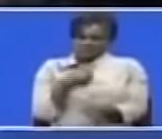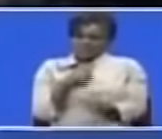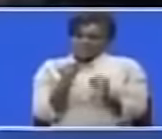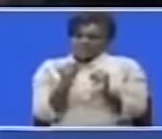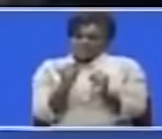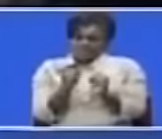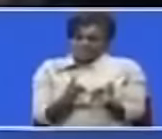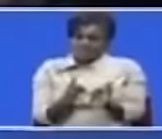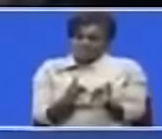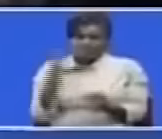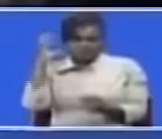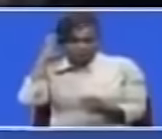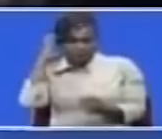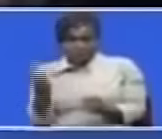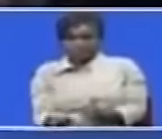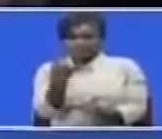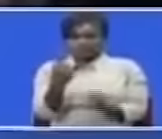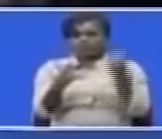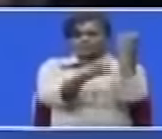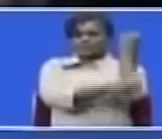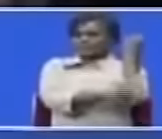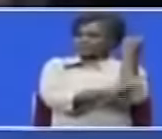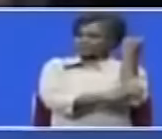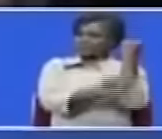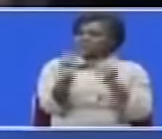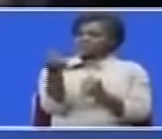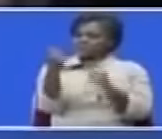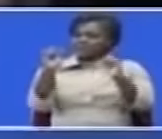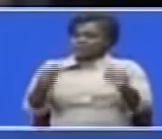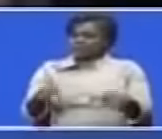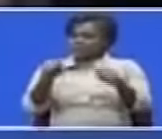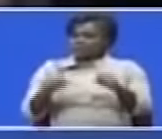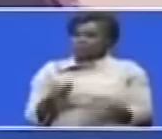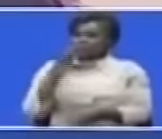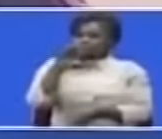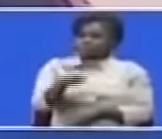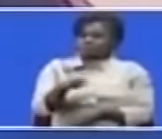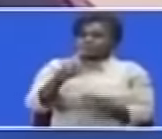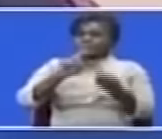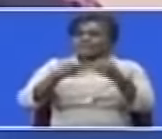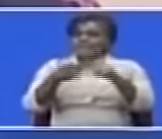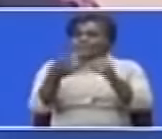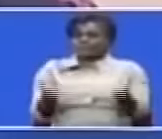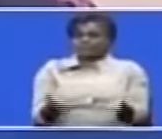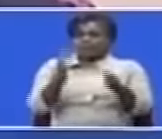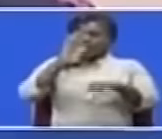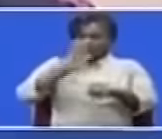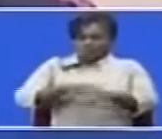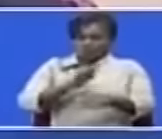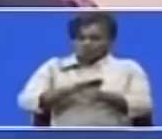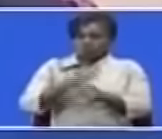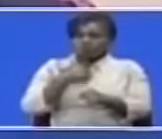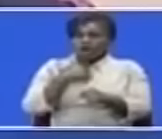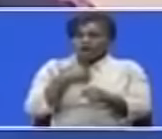wapo mfumo kama huu ungefanyika hapa nchini, Kenya ingalipiga hatua. Good to have variety. You know, Spain